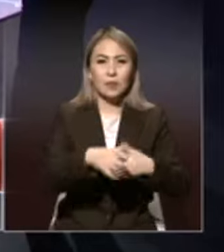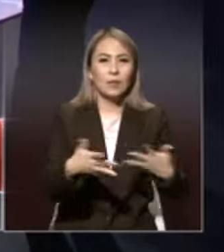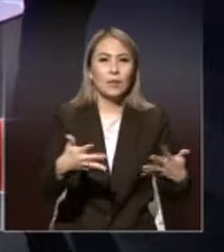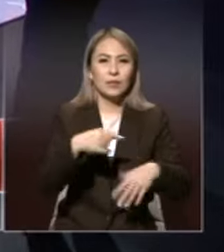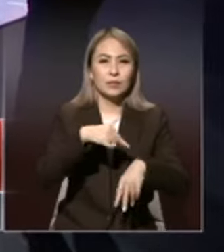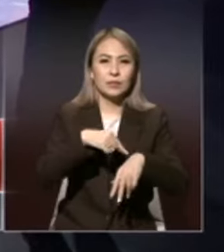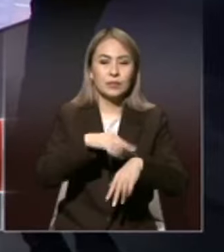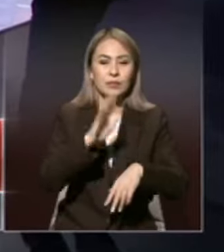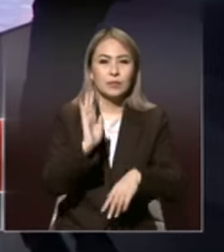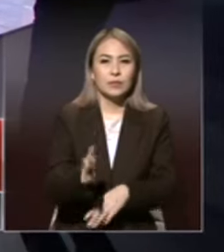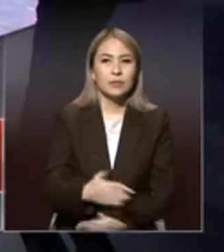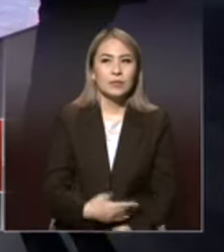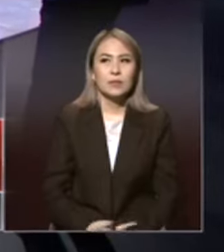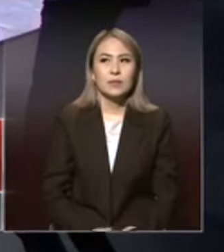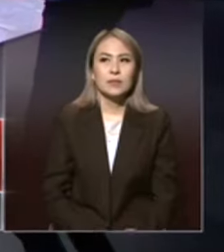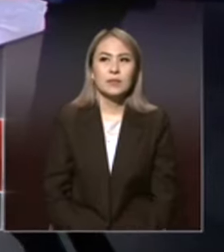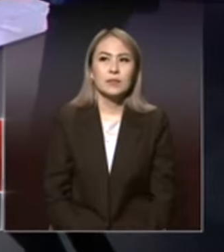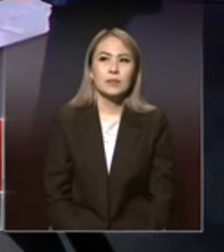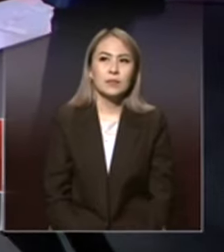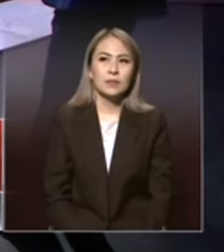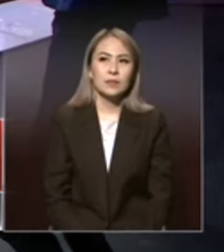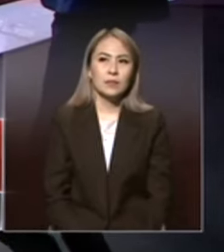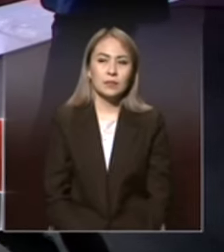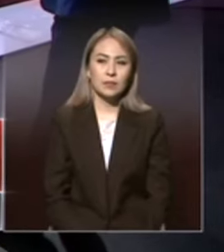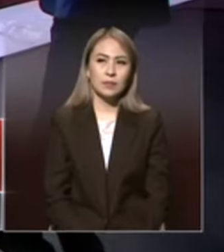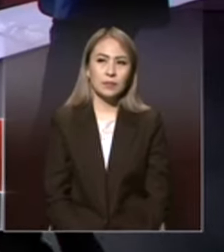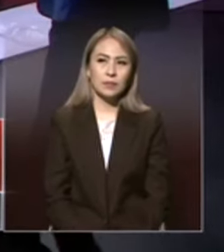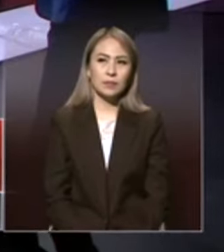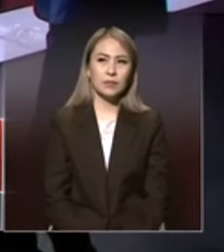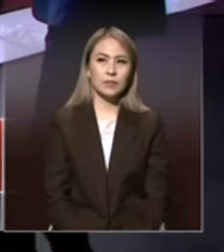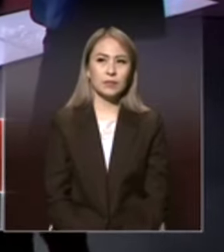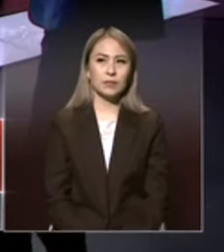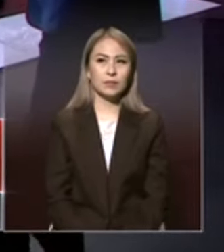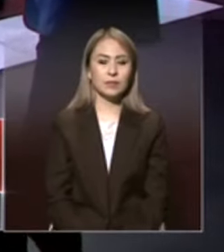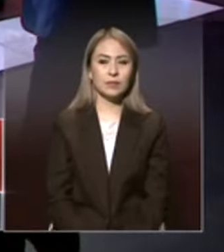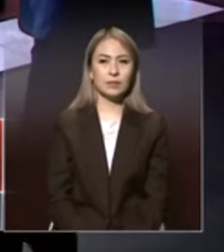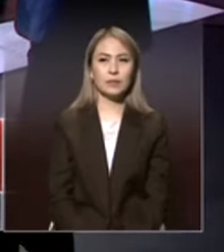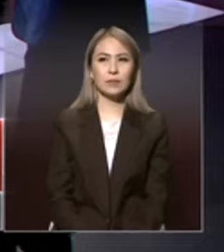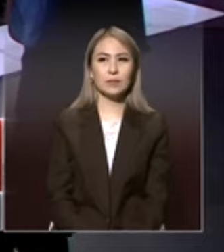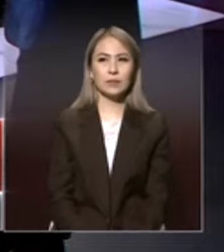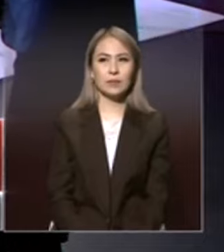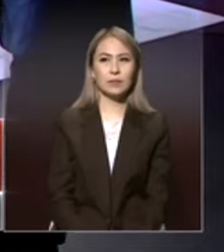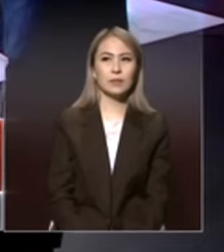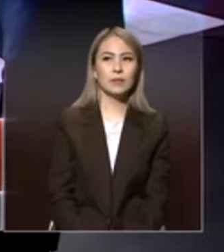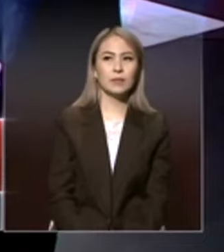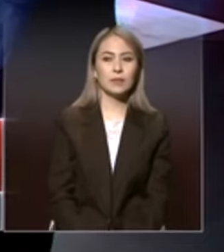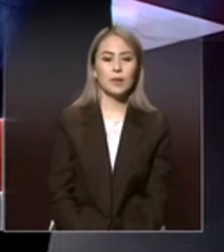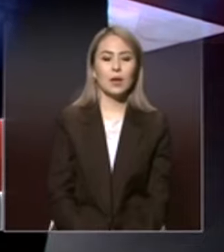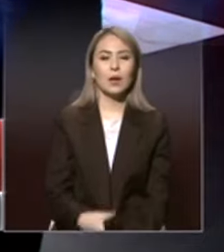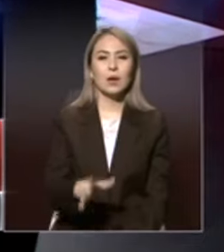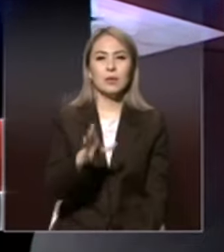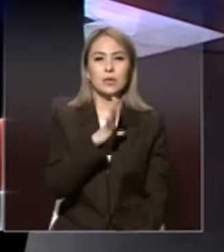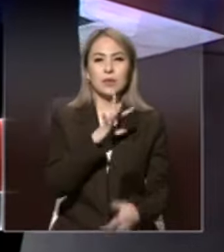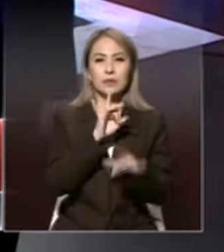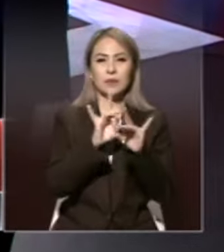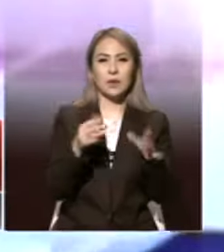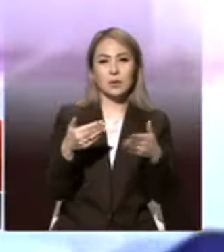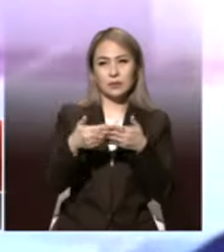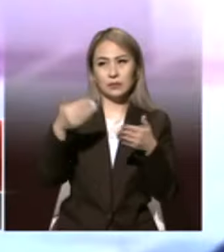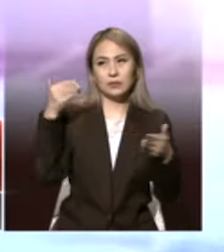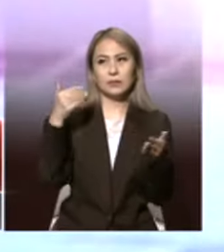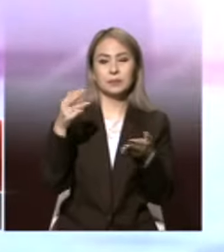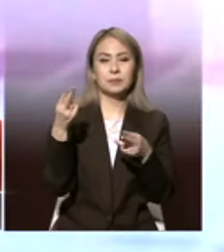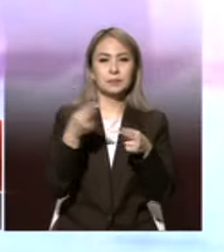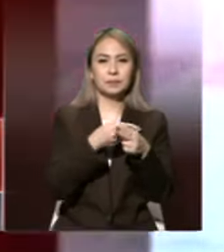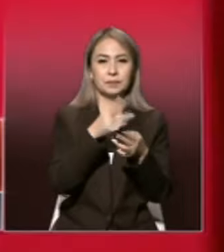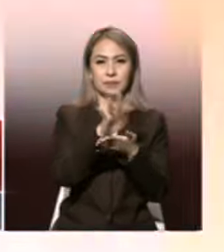Мен өзімнің жеке пікірімді айтсам бола ма? Әрине, субъективті. Біз жаңа ғана алдында айтып кеттім ғой, осы уақытқа дейін біз